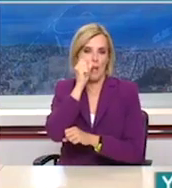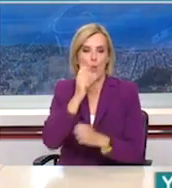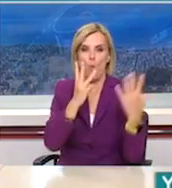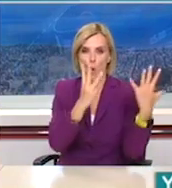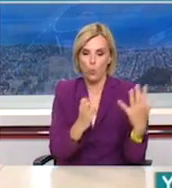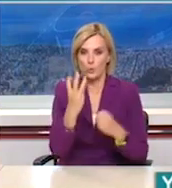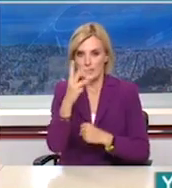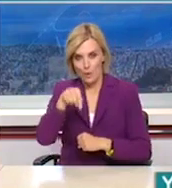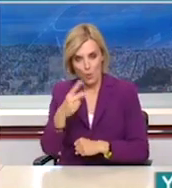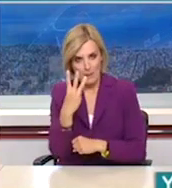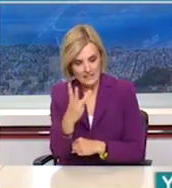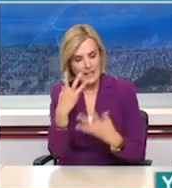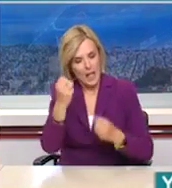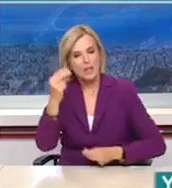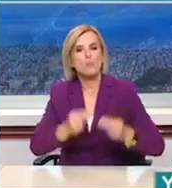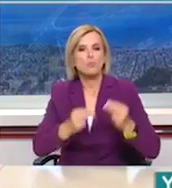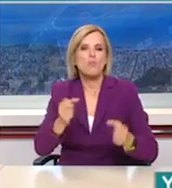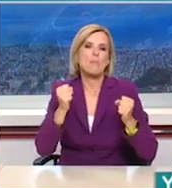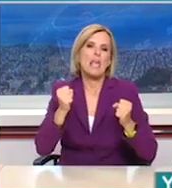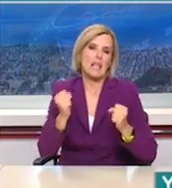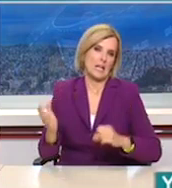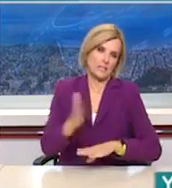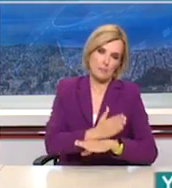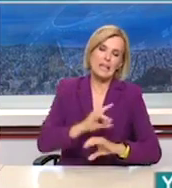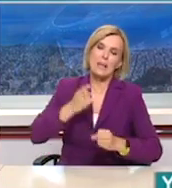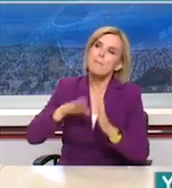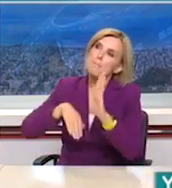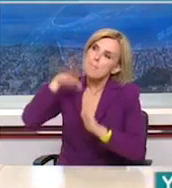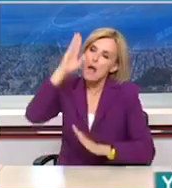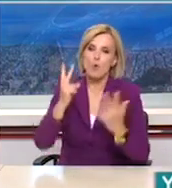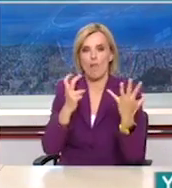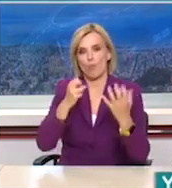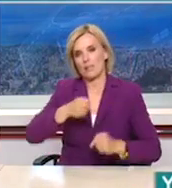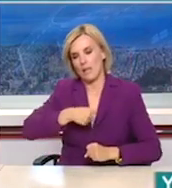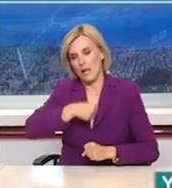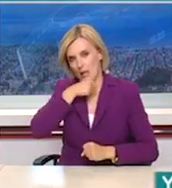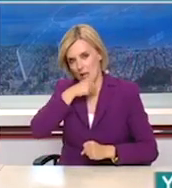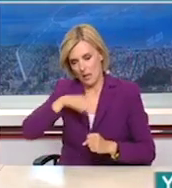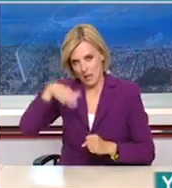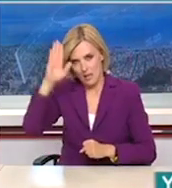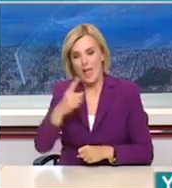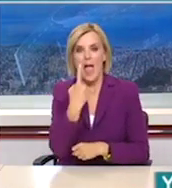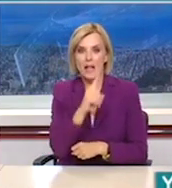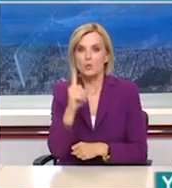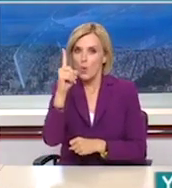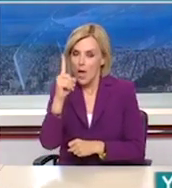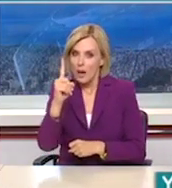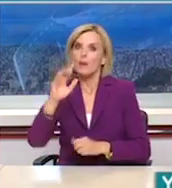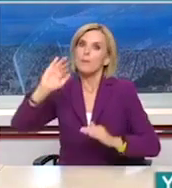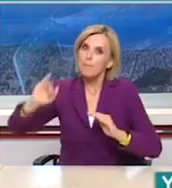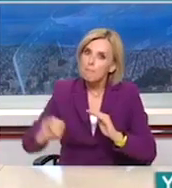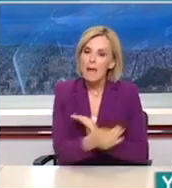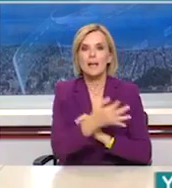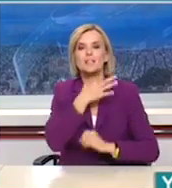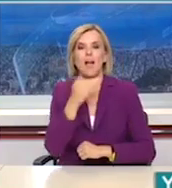83,3% έχει υποκείμενο νόσημα ή είναι ηλικιωμένοι 70 ετών και άνω. 101 ασθενείς έχουν εξέλθει από τις ΜΕΘ.